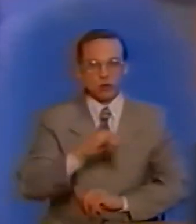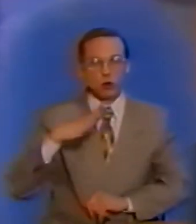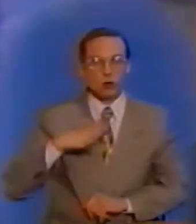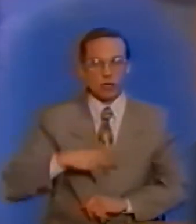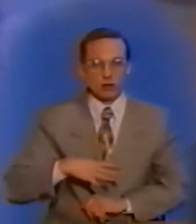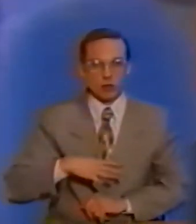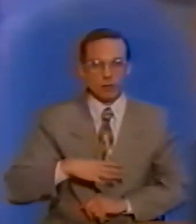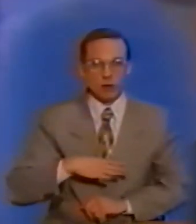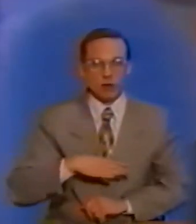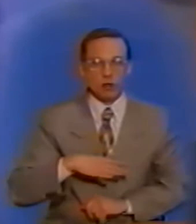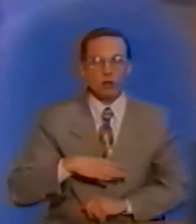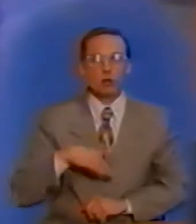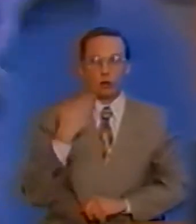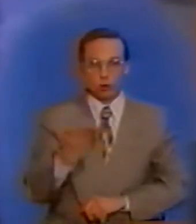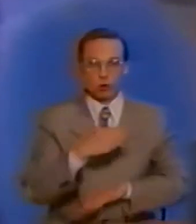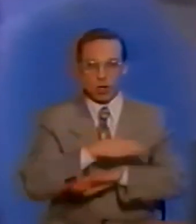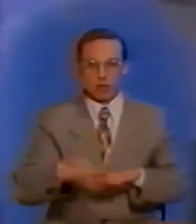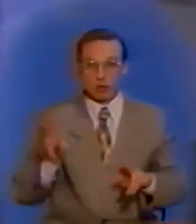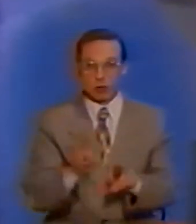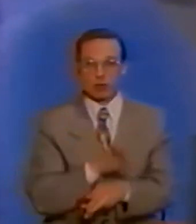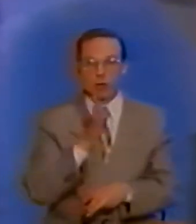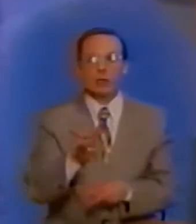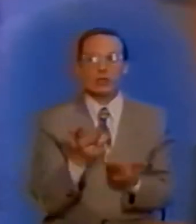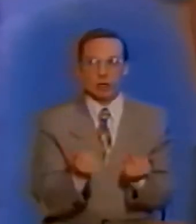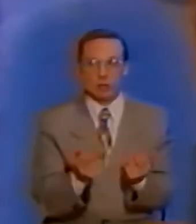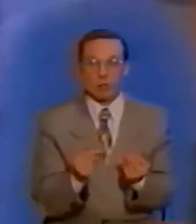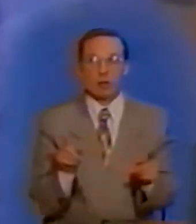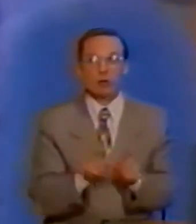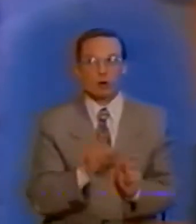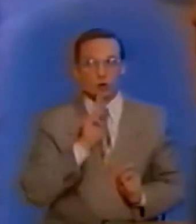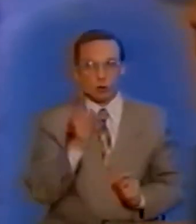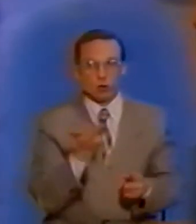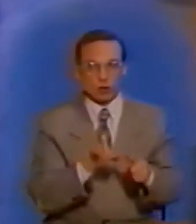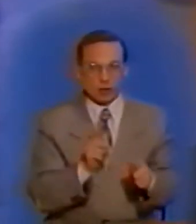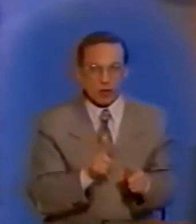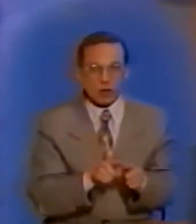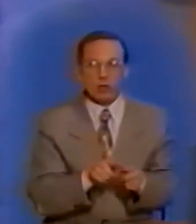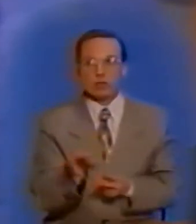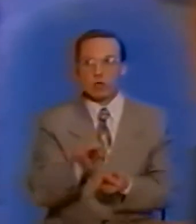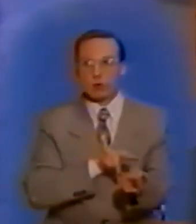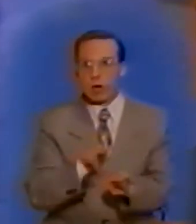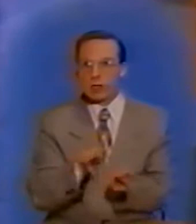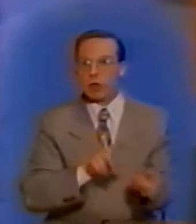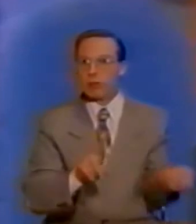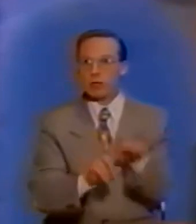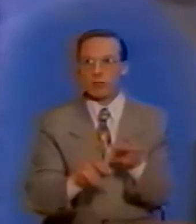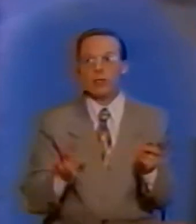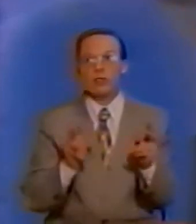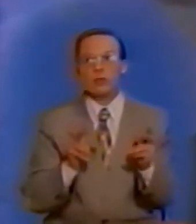nukenčia? Jūsų adresu reikėtų kreiptis. Taip, apie skundus dėl seksualinio priekabiavimo tyria mūsų